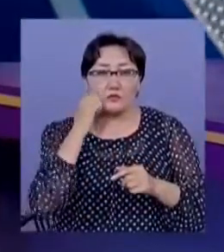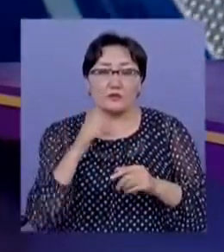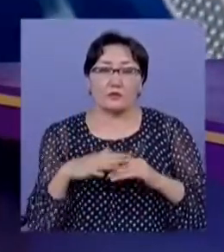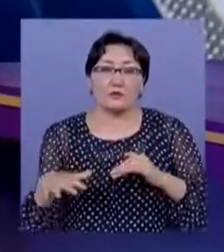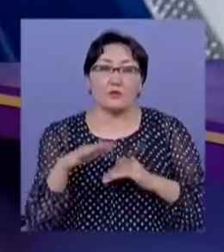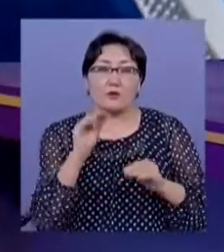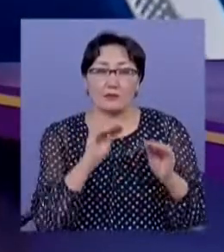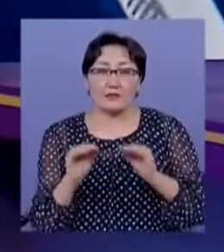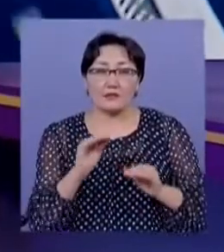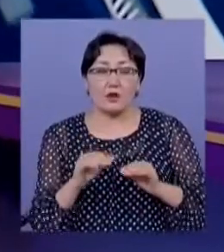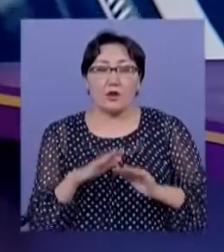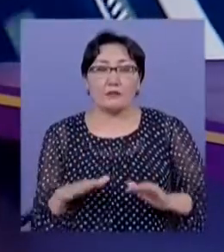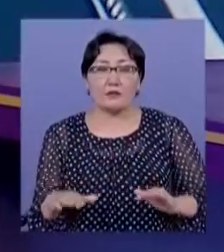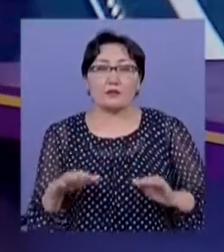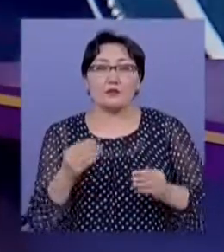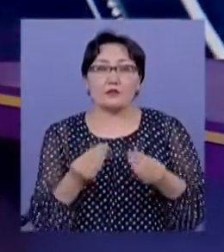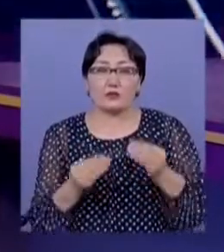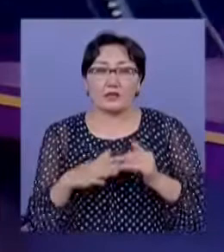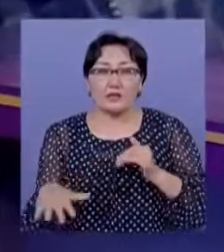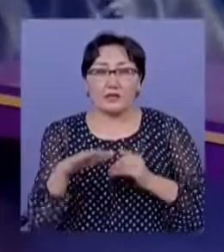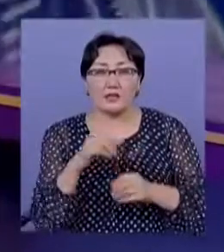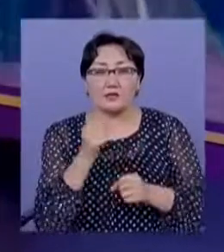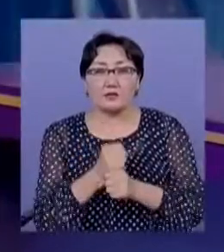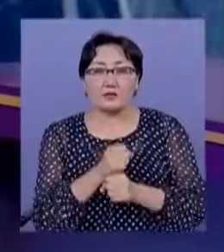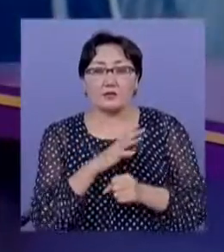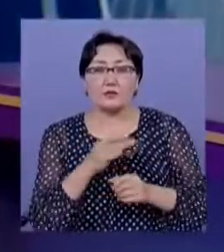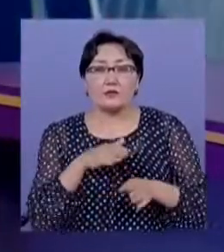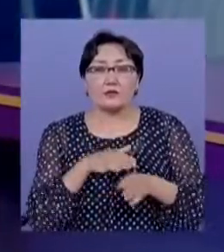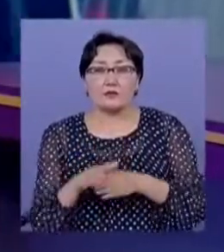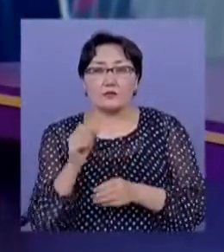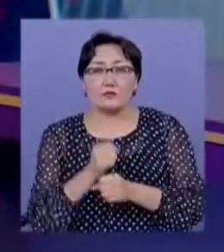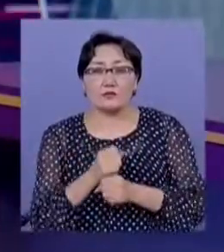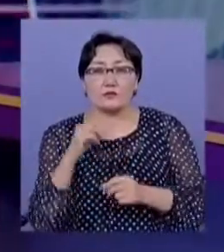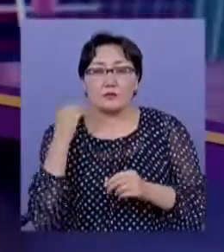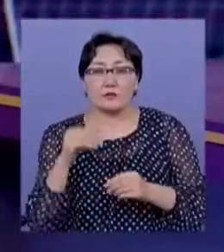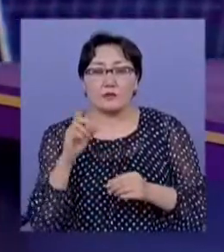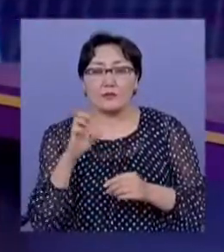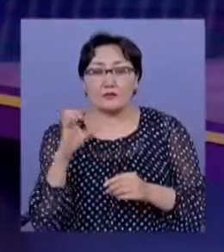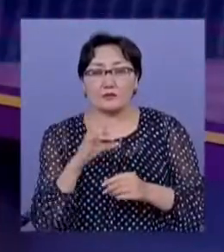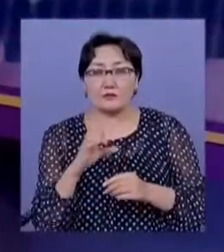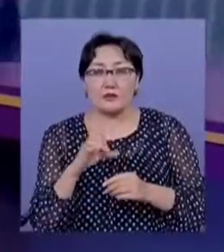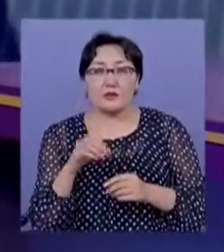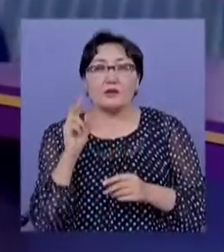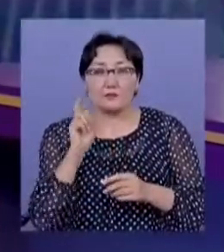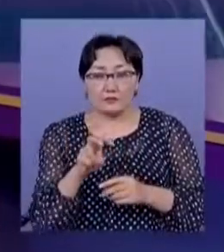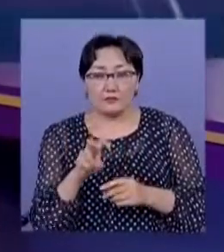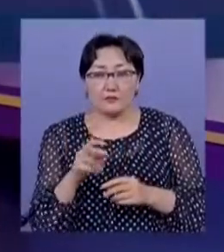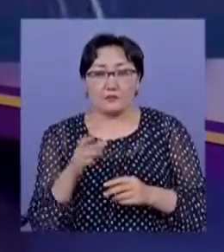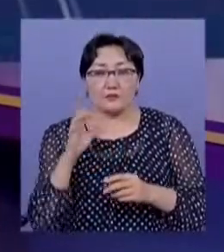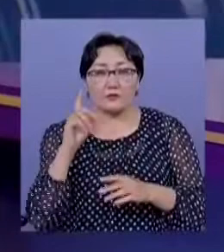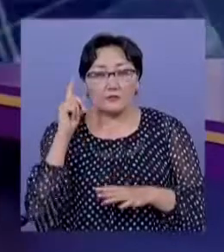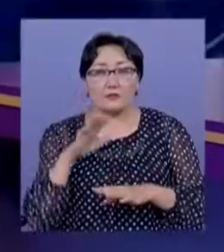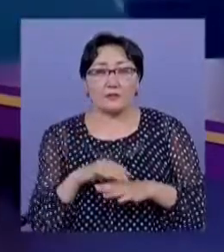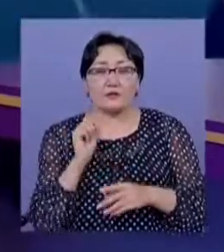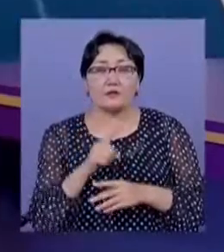аулалар абаттандырылып, балалар ойын алаңы жасалды. Атқарылған жұмыстардың сапасына бүгін Бақытжан Сағынтаев бағасын берді. Әкім